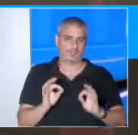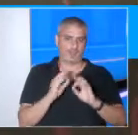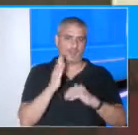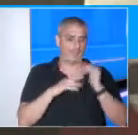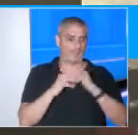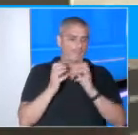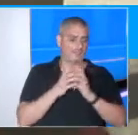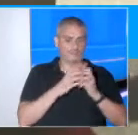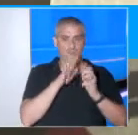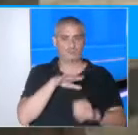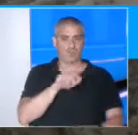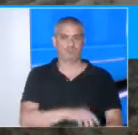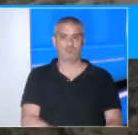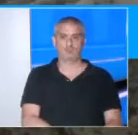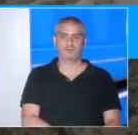למבנה השבטי של האזור?